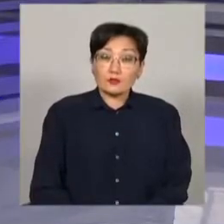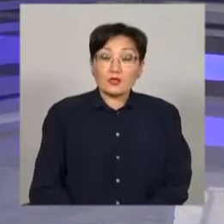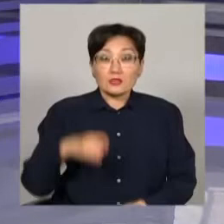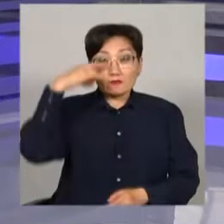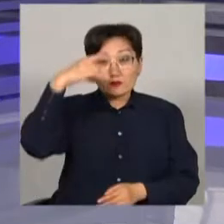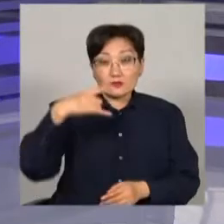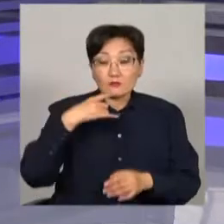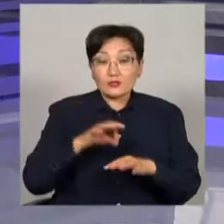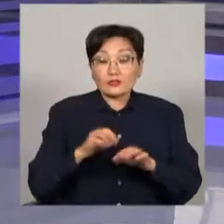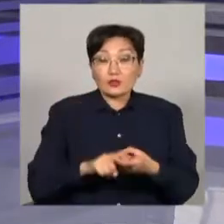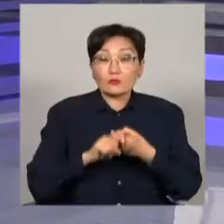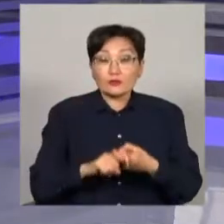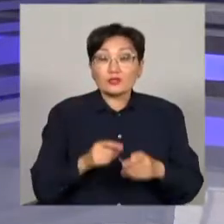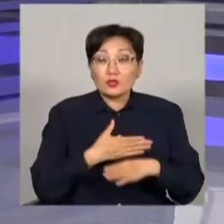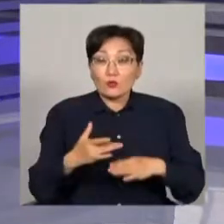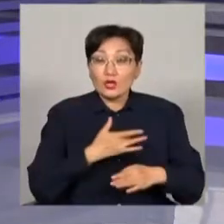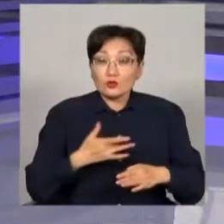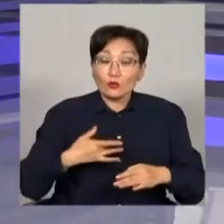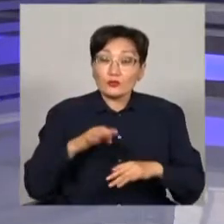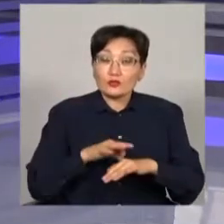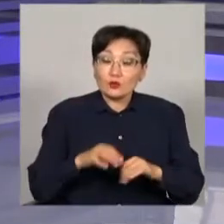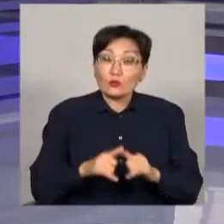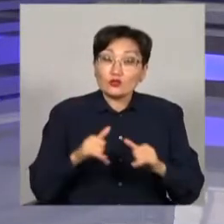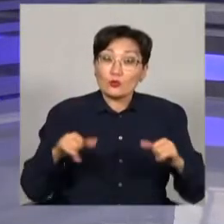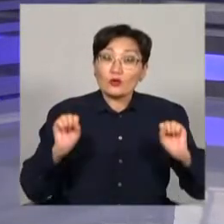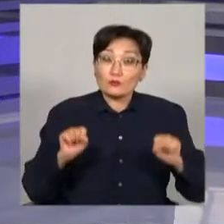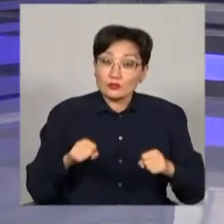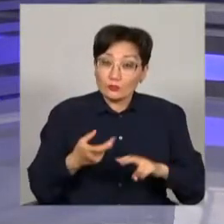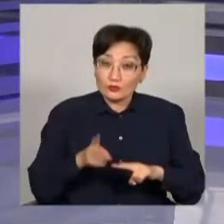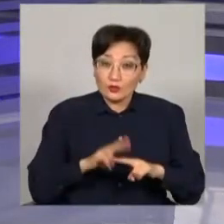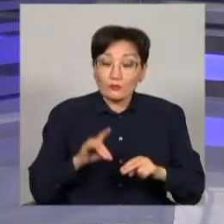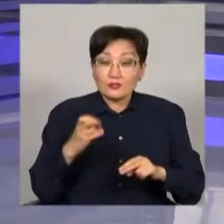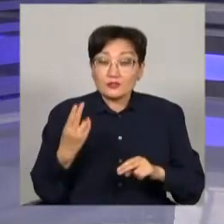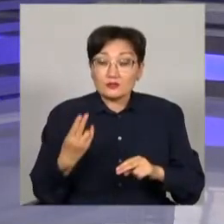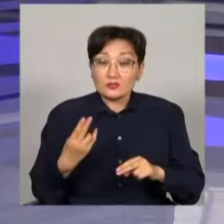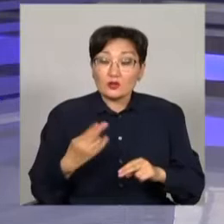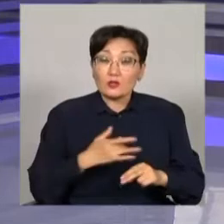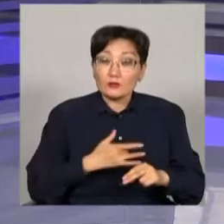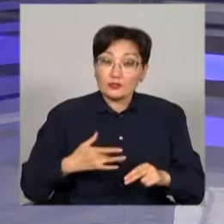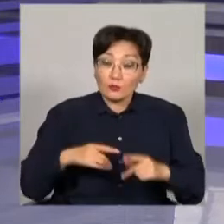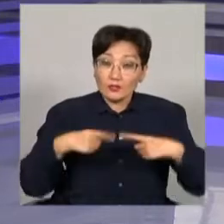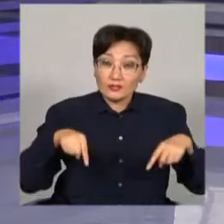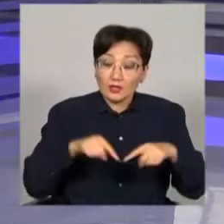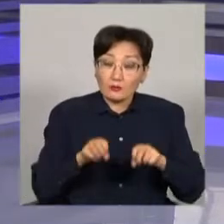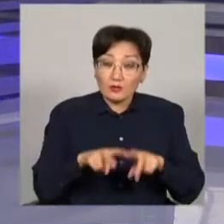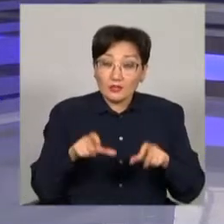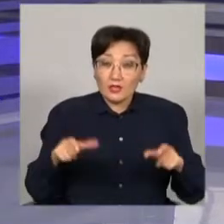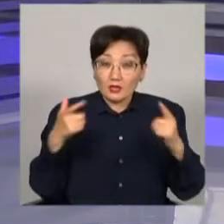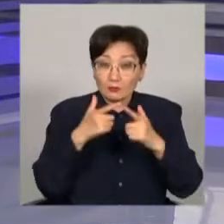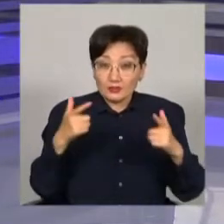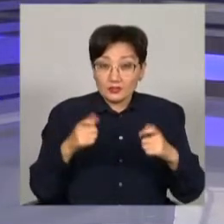Елімізде коронавирустан кейін туберкулез ауруы өршіп кетуі мүмкін. Бұл туралы ұлттық фтизиопульмонология орталығының мамандары